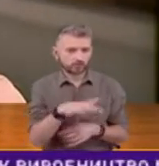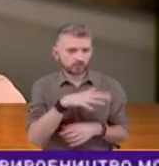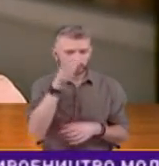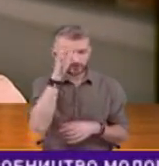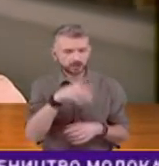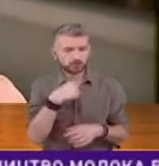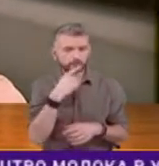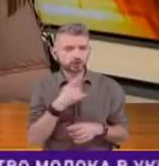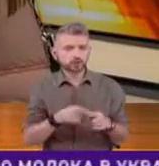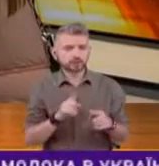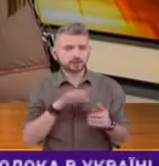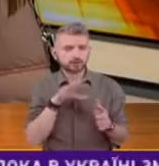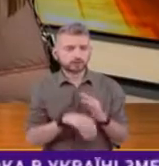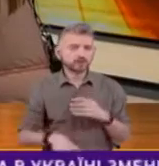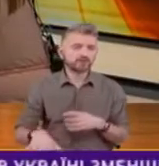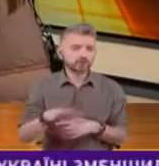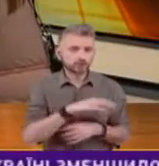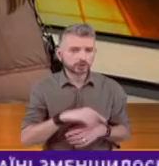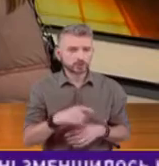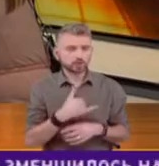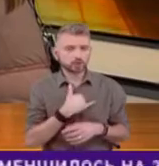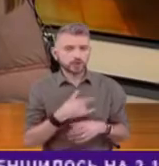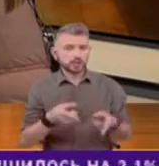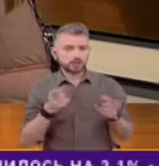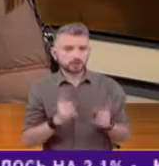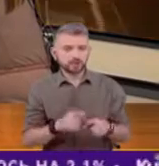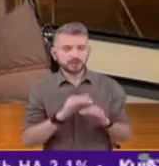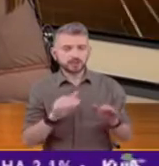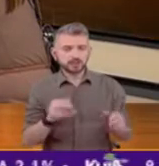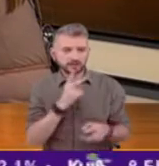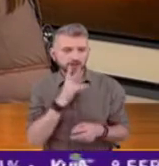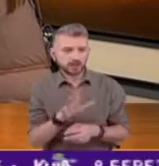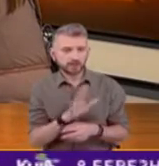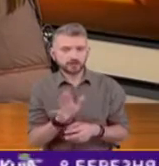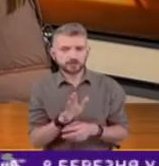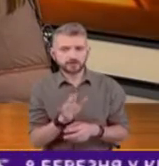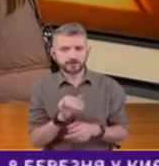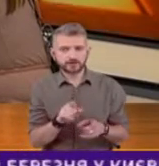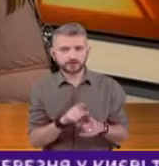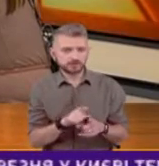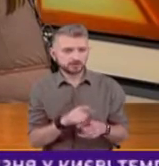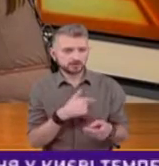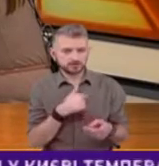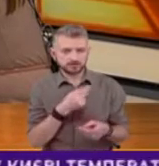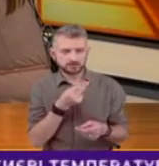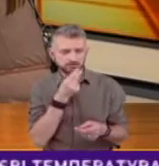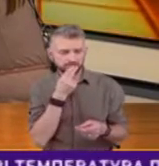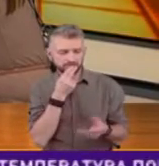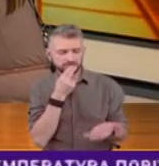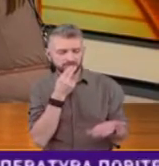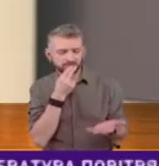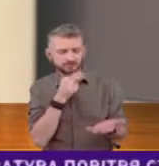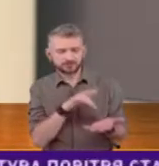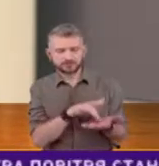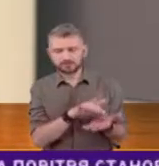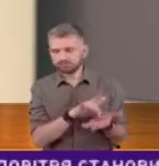щоб це запровадити насправді всюди. Щоб у нас насправді діти не дивилися і так кривилися на то блюдо, яке вони